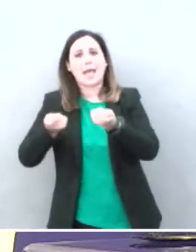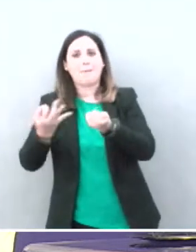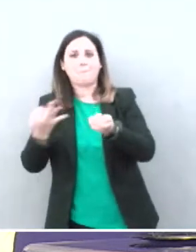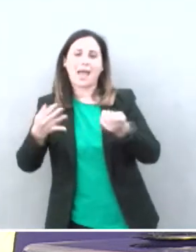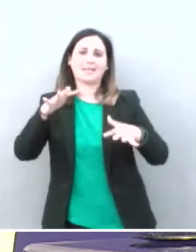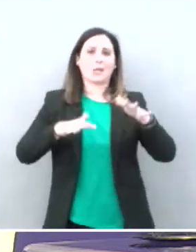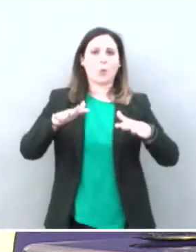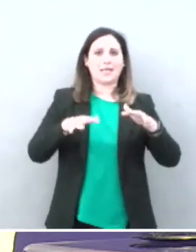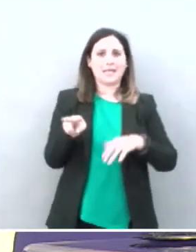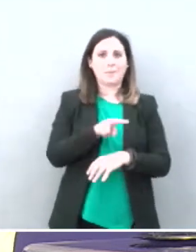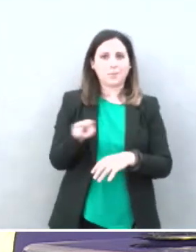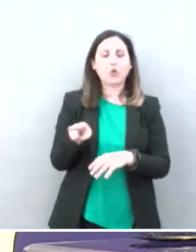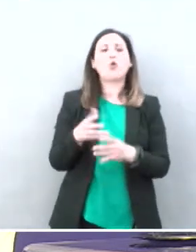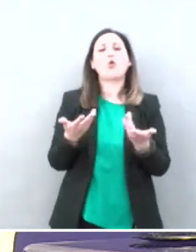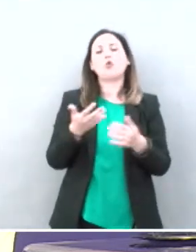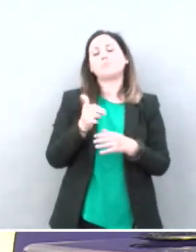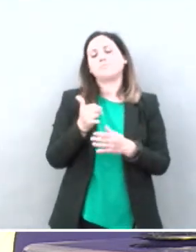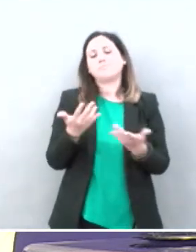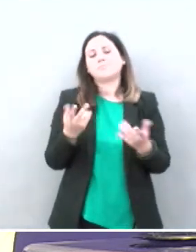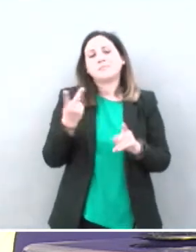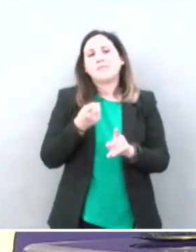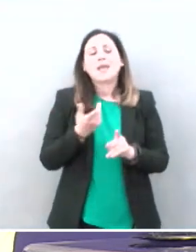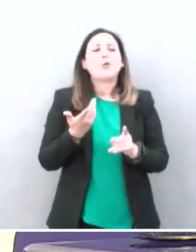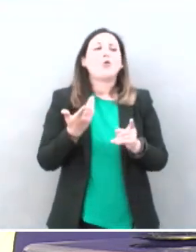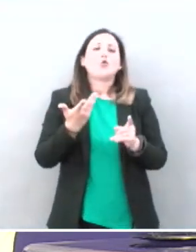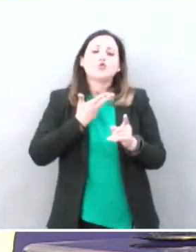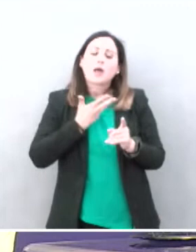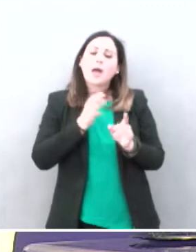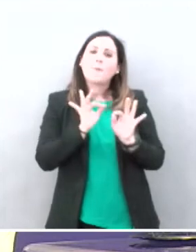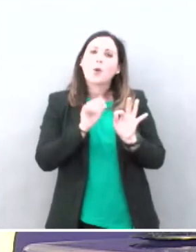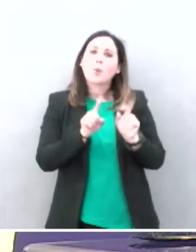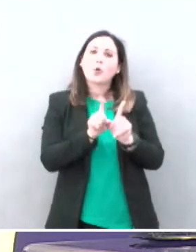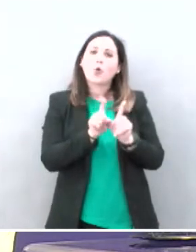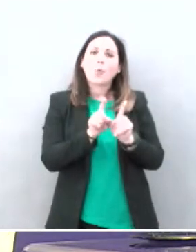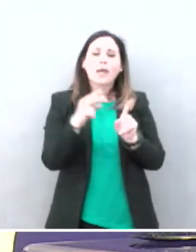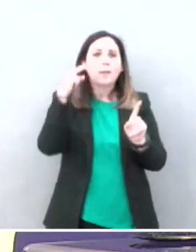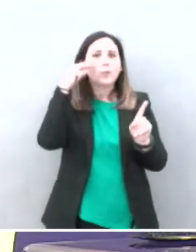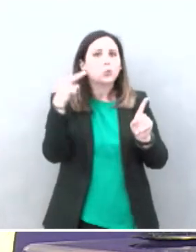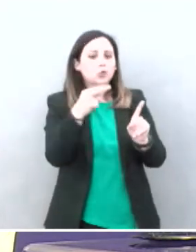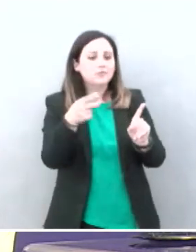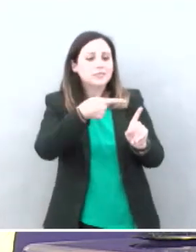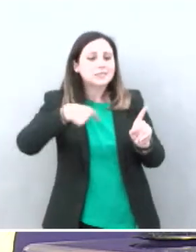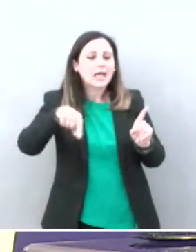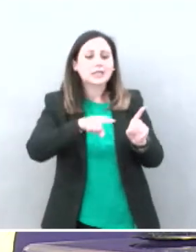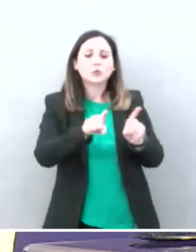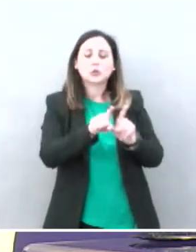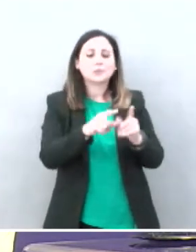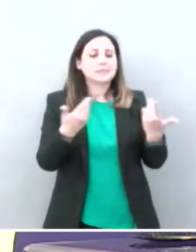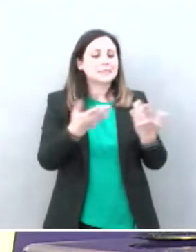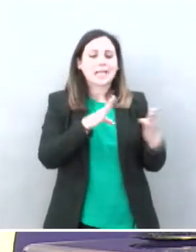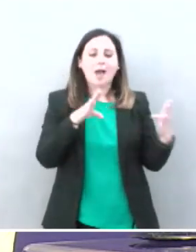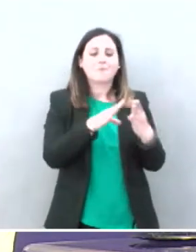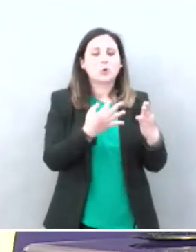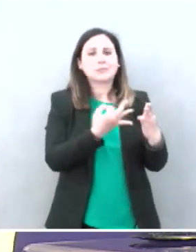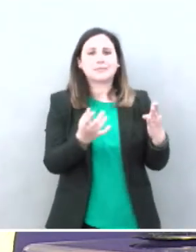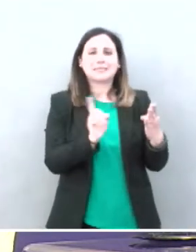forte. No, però evidentemente c'è una dimensione dove non riusciamo a arrivare, dove è evidente che la nostra economia non